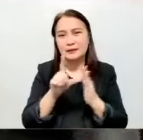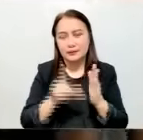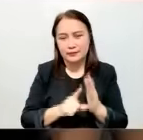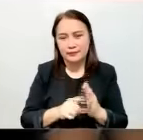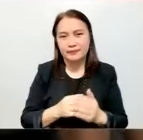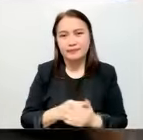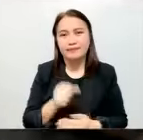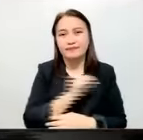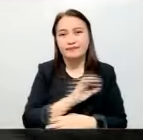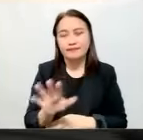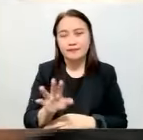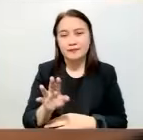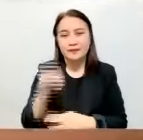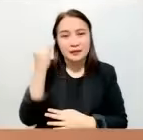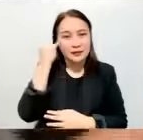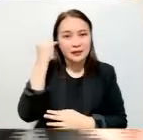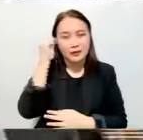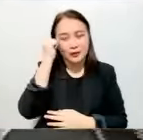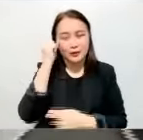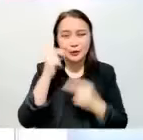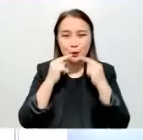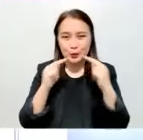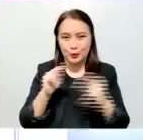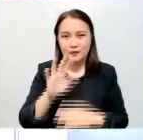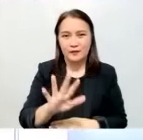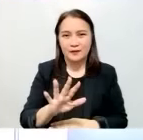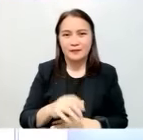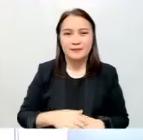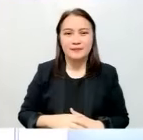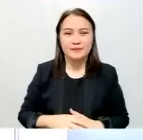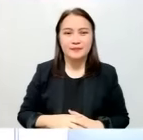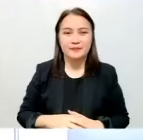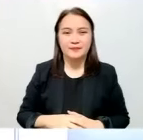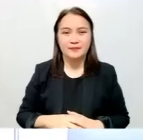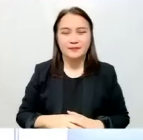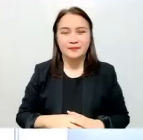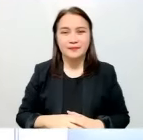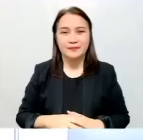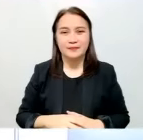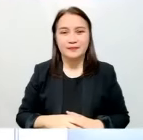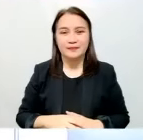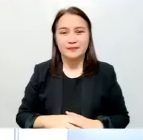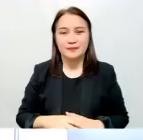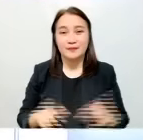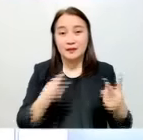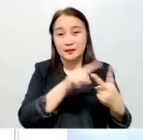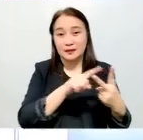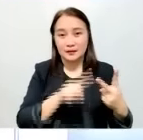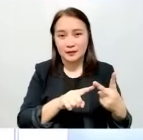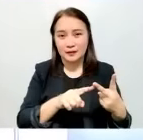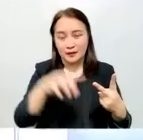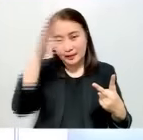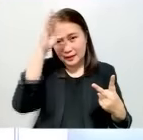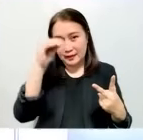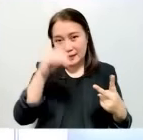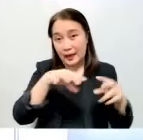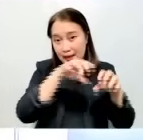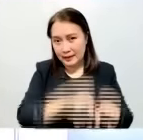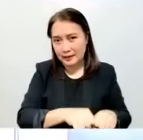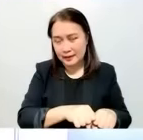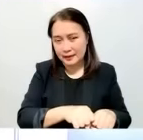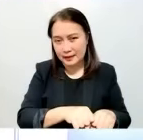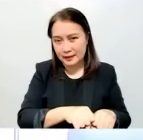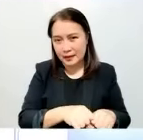frontline, Ian Suyu, News 5. Arestado naman ang 2 lalaking nanghihingi umano ng masiselang